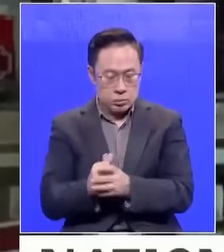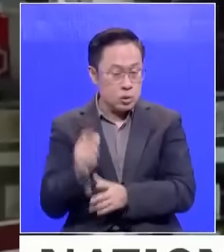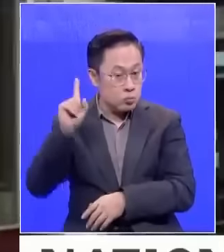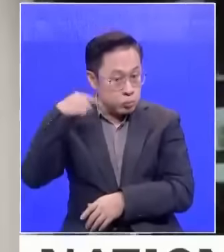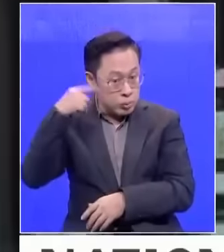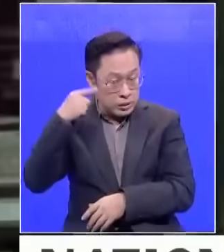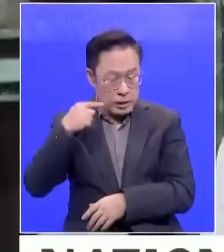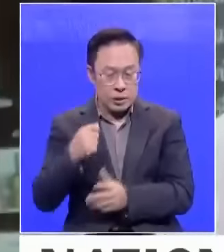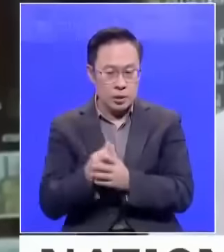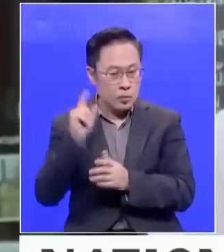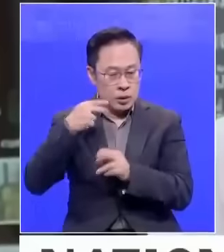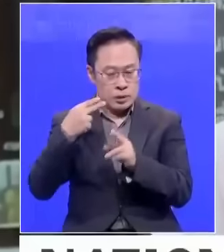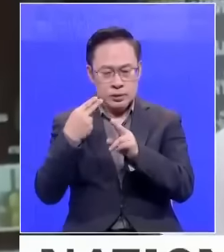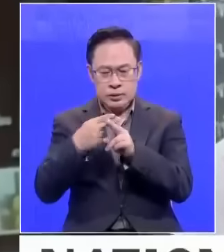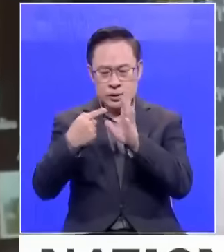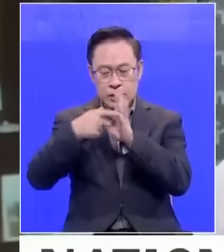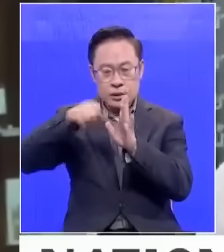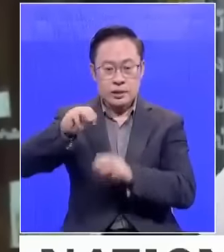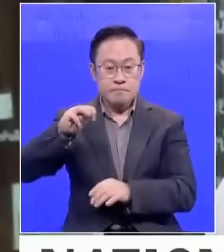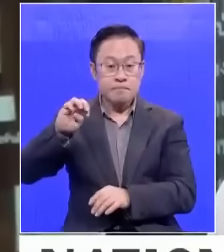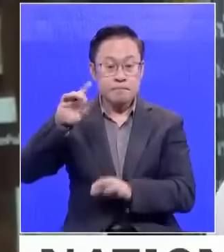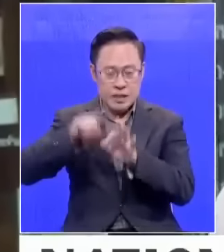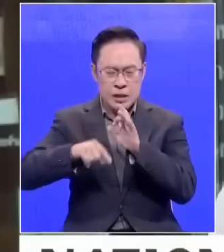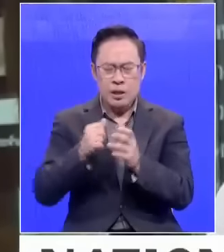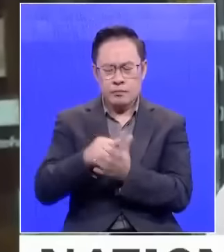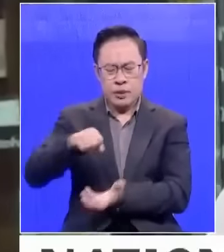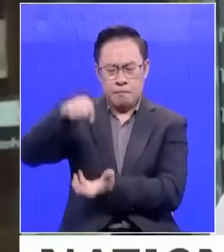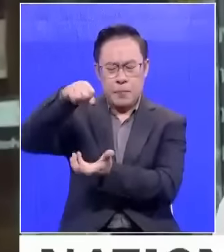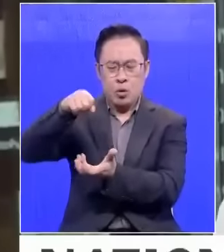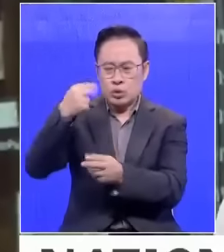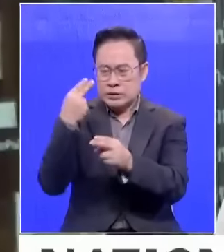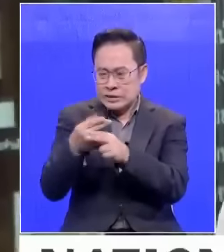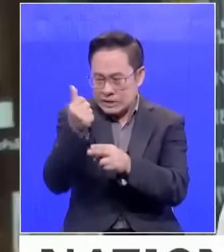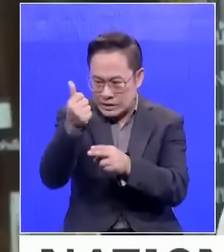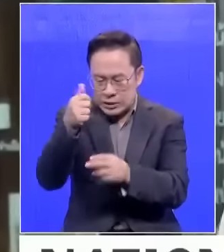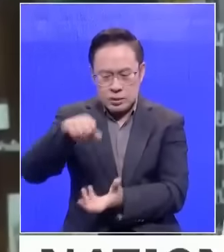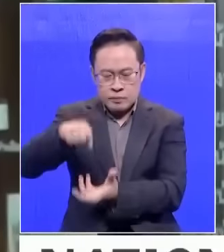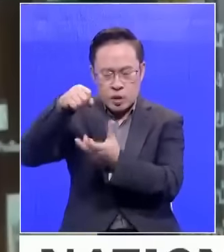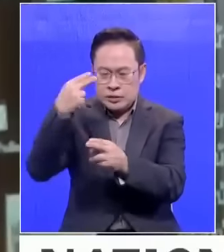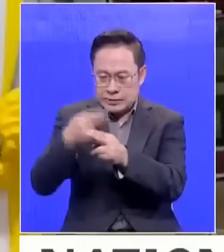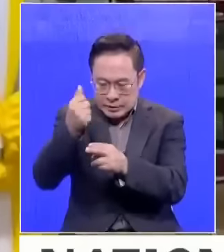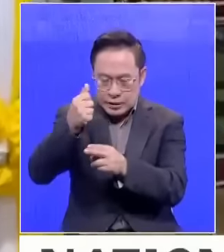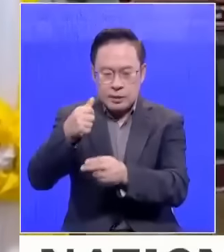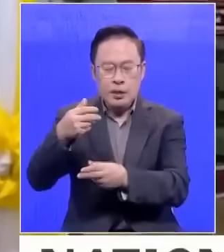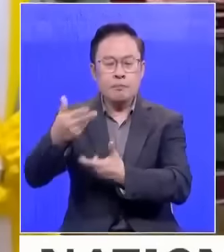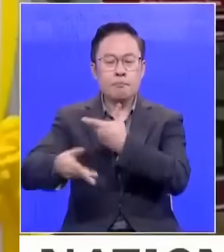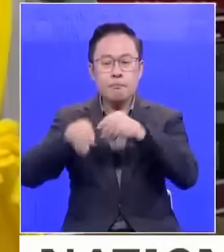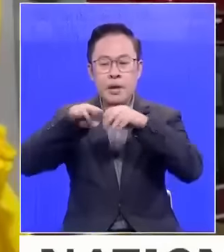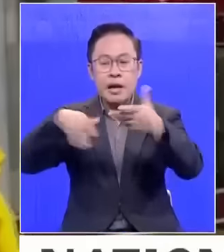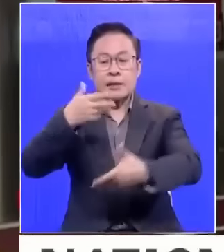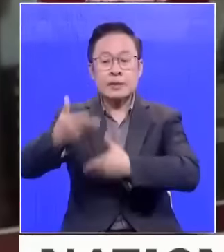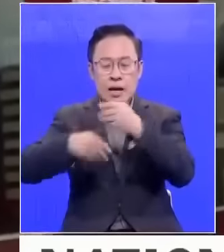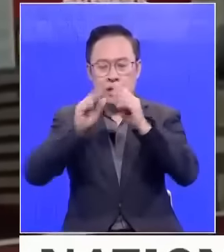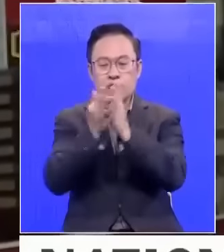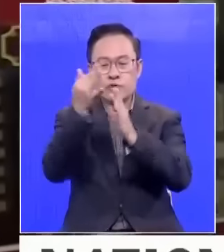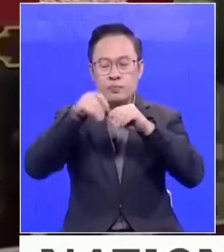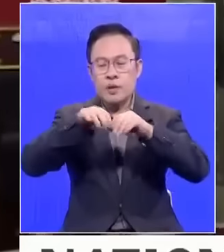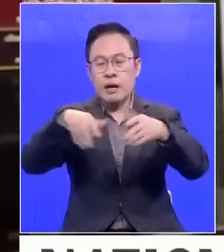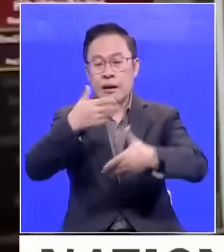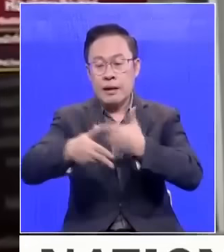กตินะหลายคนมีกระเป๋าหรือหลายคนมีก็ขายกันก็ได้ก็เป็นตลาดมือสองไป ปล่อยต่อ ทีนี้เขาก็ไปโพสต์ประกาศขายกระเป๋าแบรนด์เน